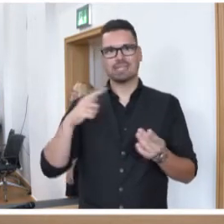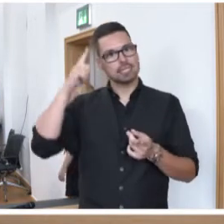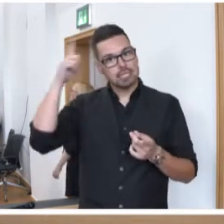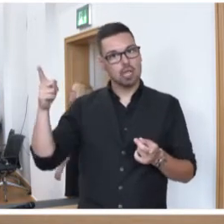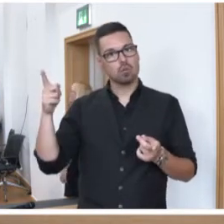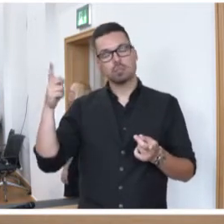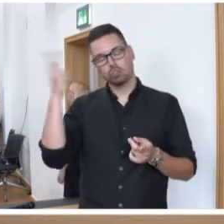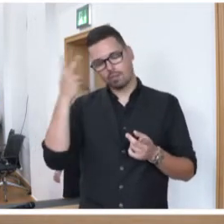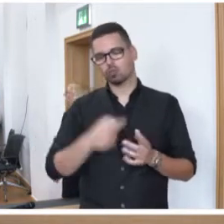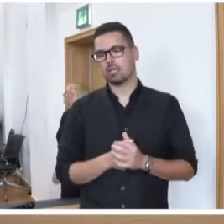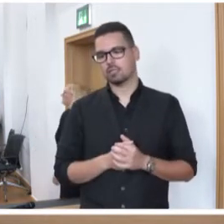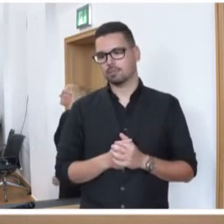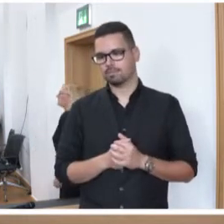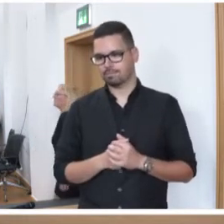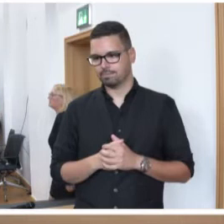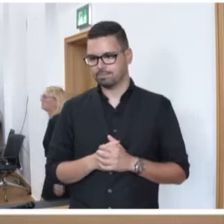Lage nicht verstanden.